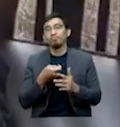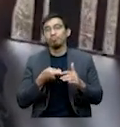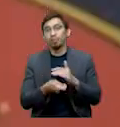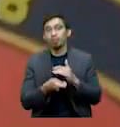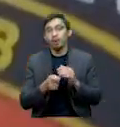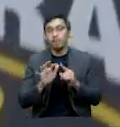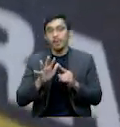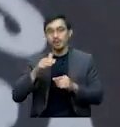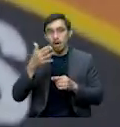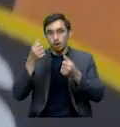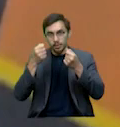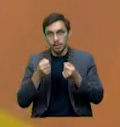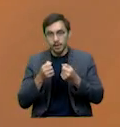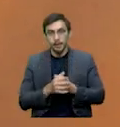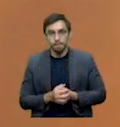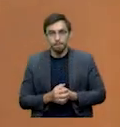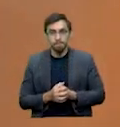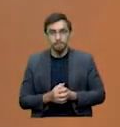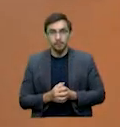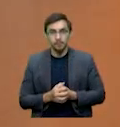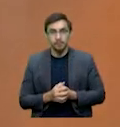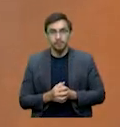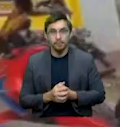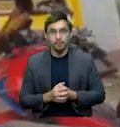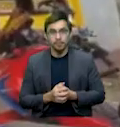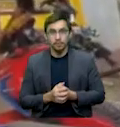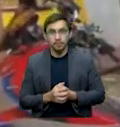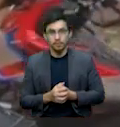Dari Kabupaten Pesawaran Lampung, Andres Avandi, iNews melaporkan.